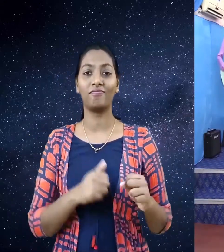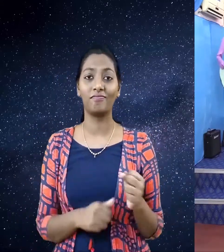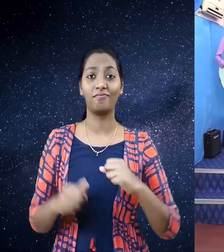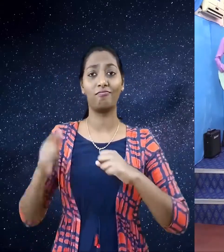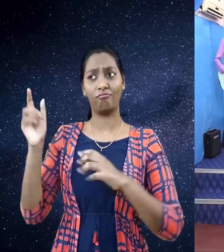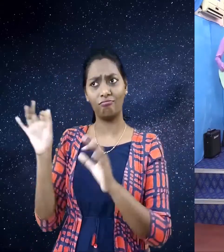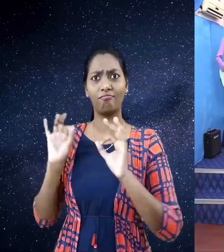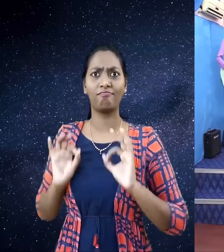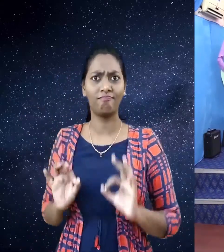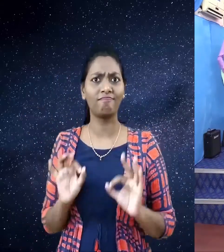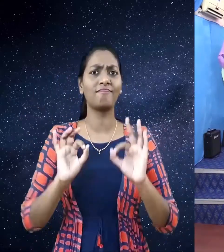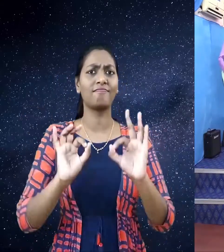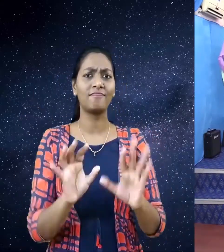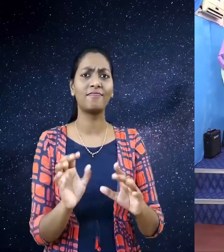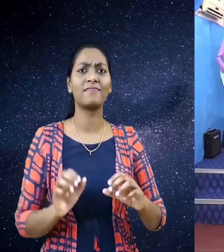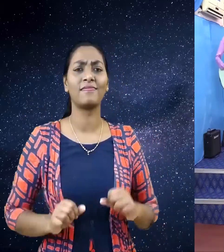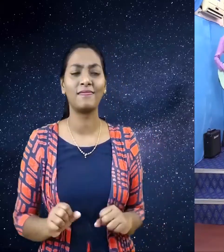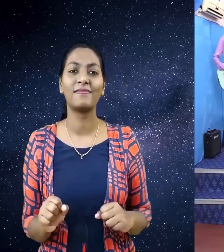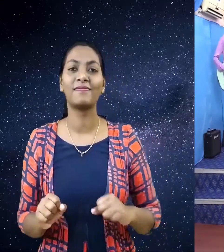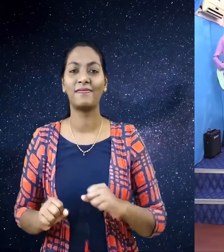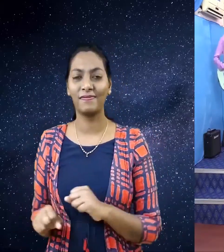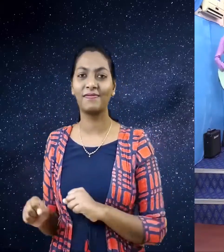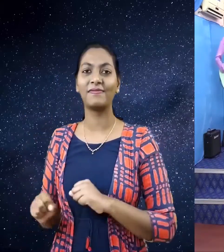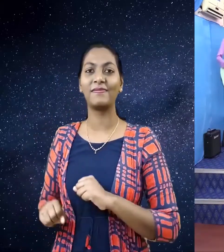जानता कौन मैं जानता